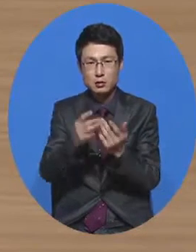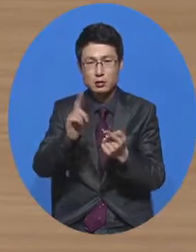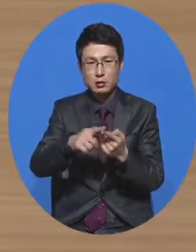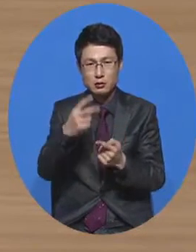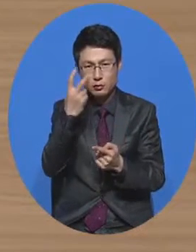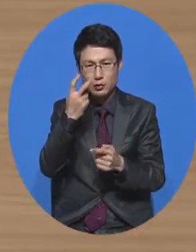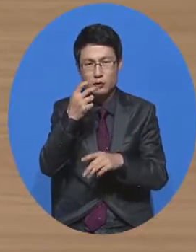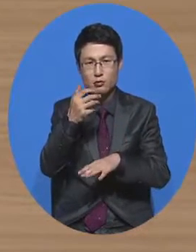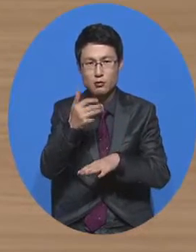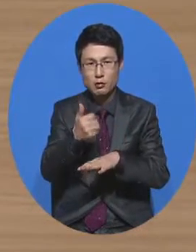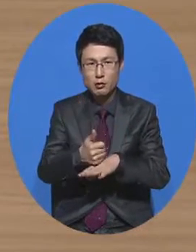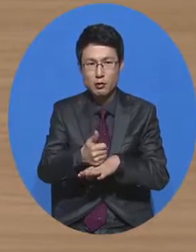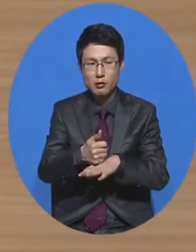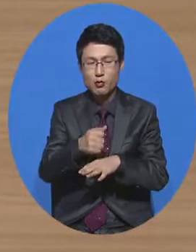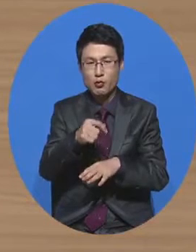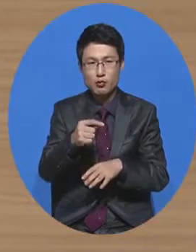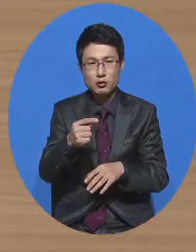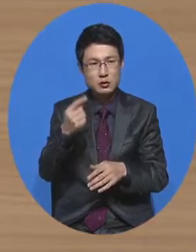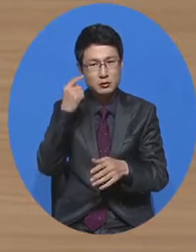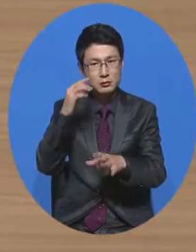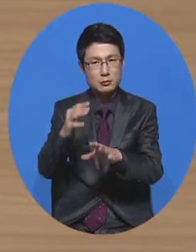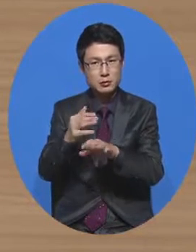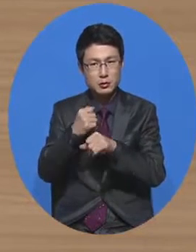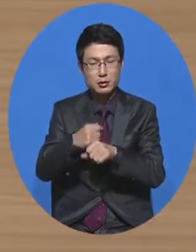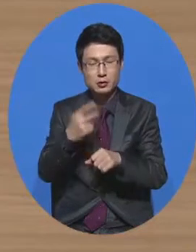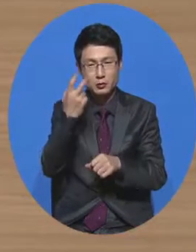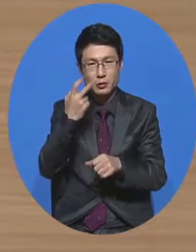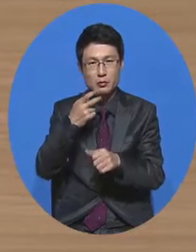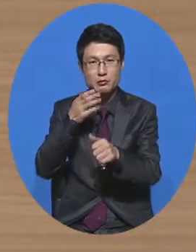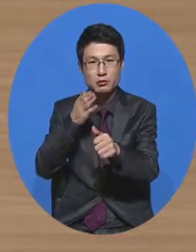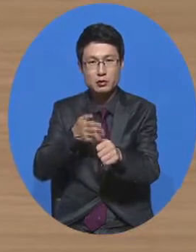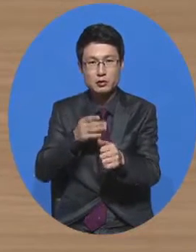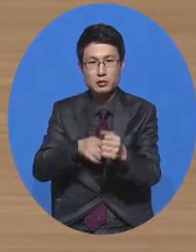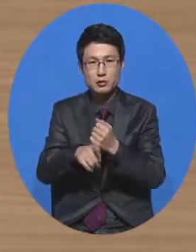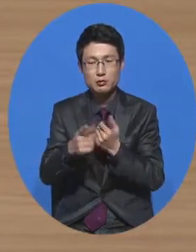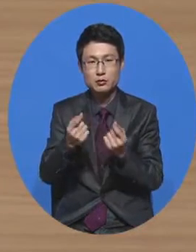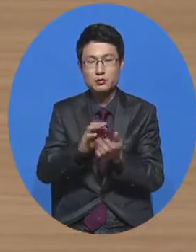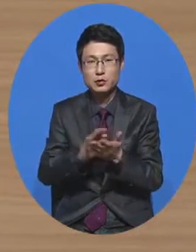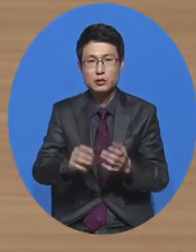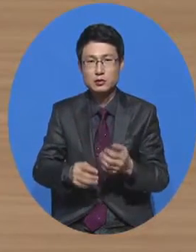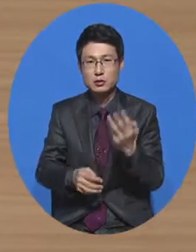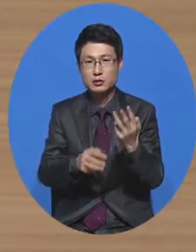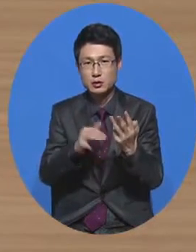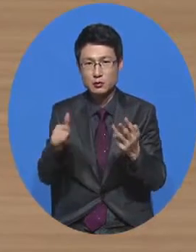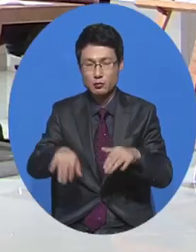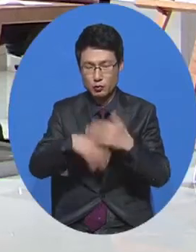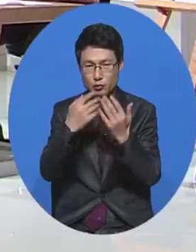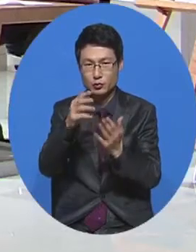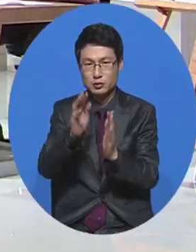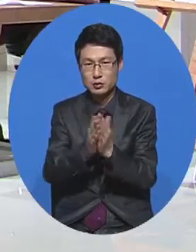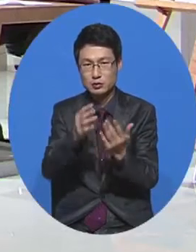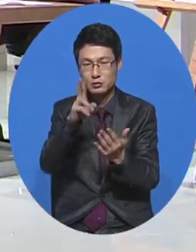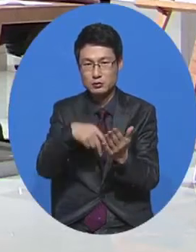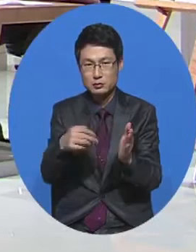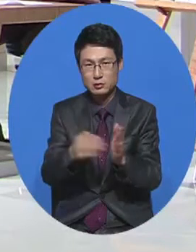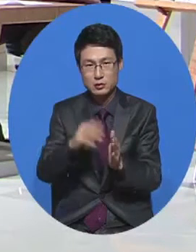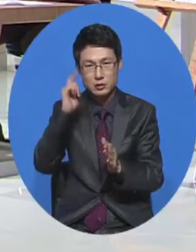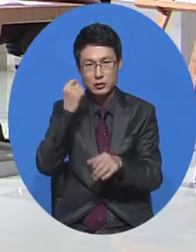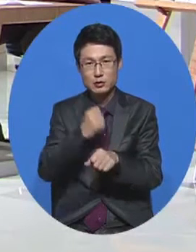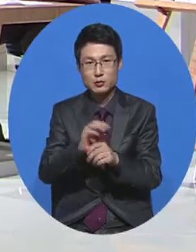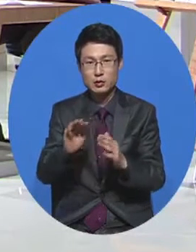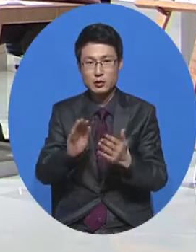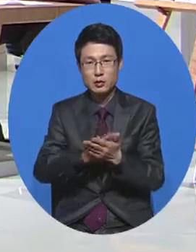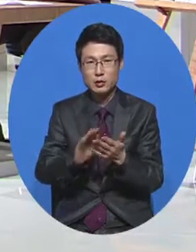현장의 의견을 수렴하게 따 검토를 해 주시라 이런 얘기 일텐데요 세 분 다 보셨을 것이라고 생각을 합니다